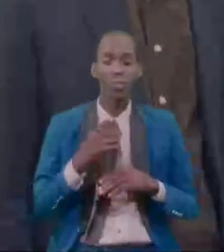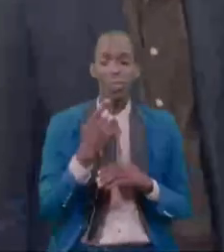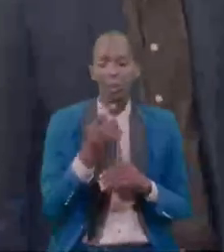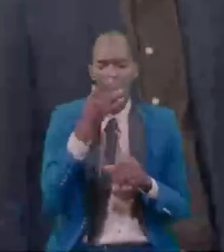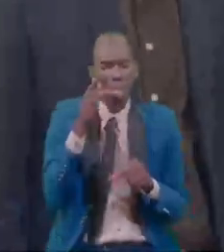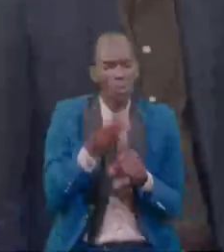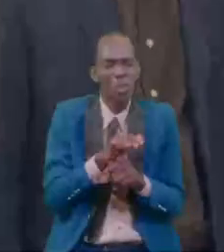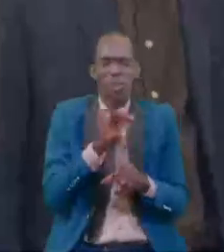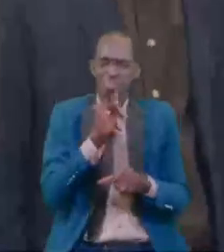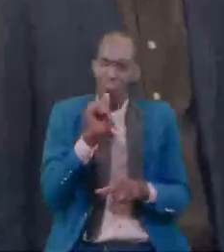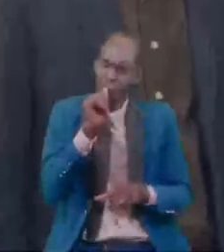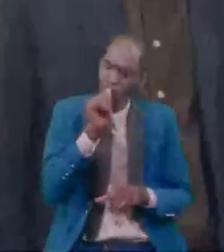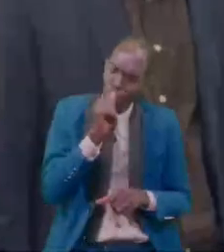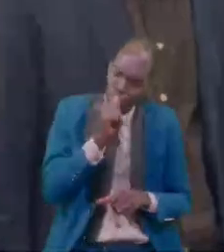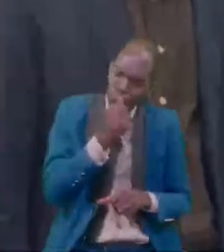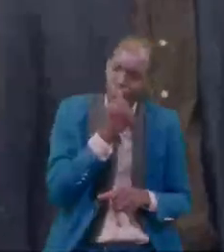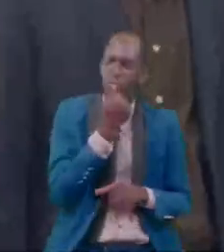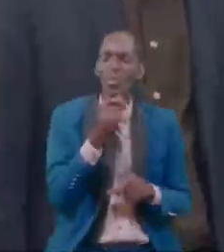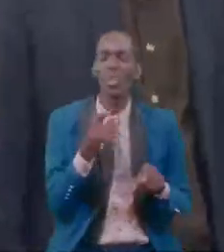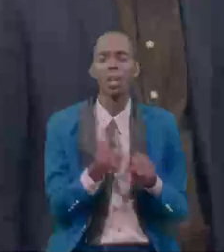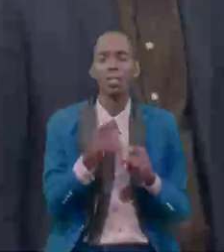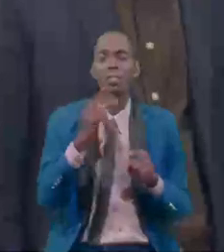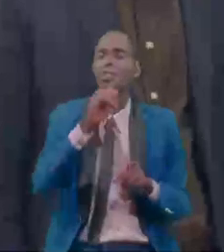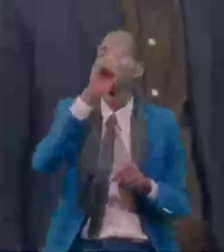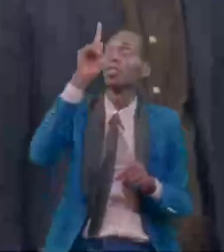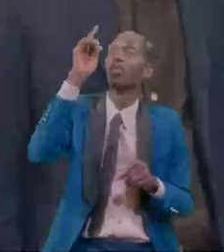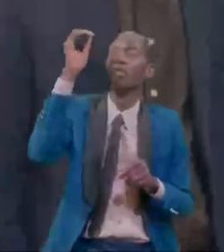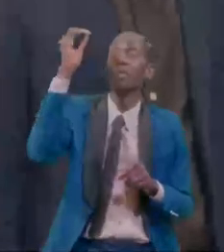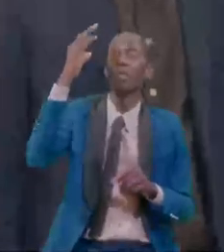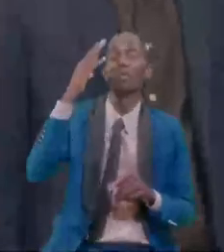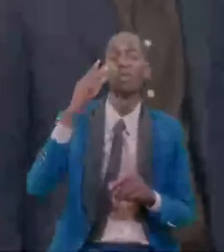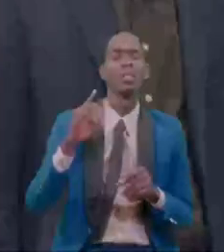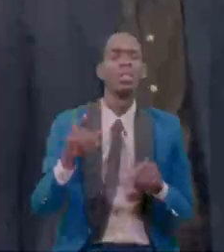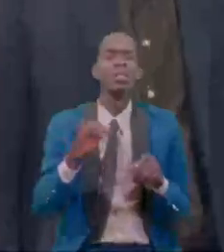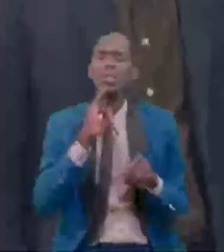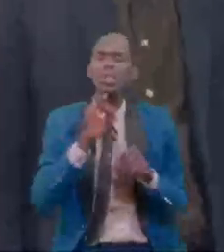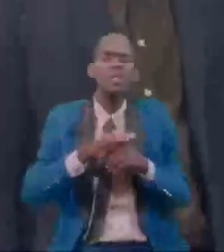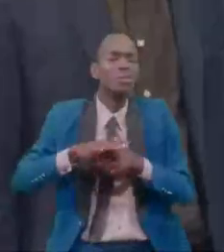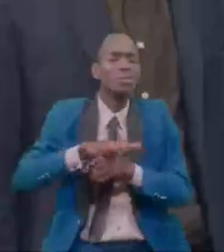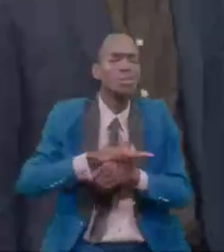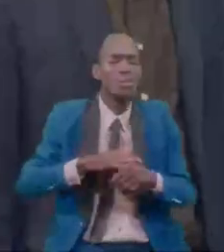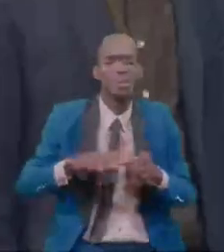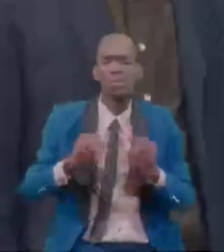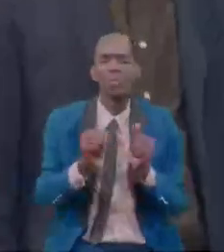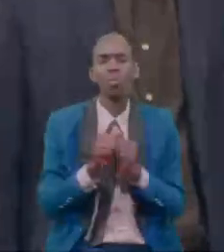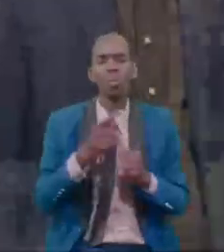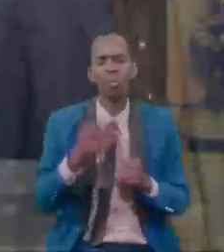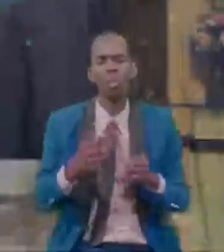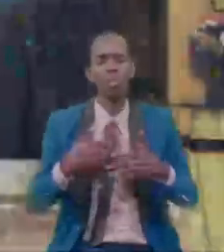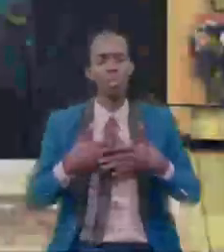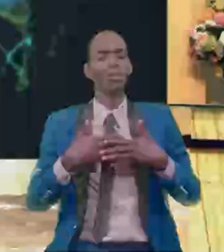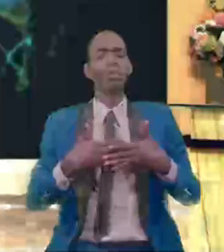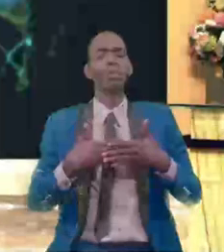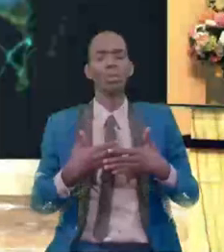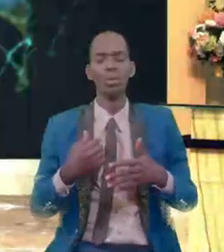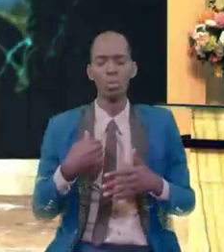La promesse est aussi durable que le soleil. Et la promesse, Ça couvre tous les